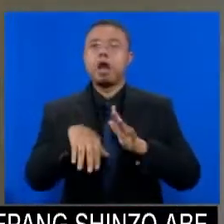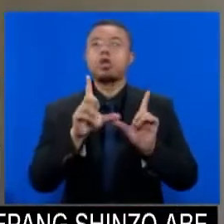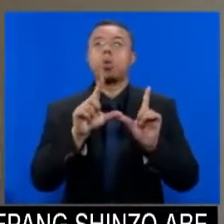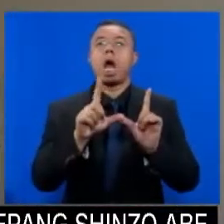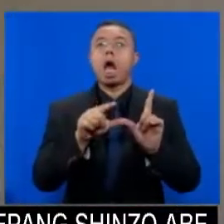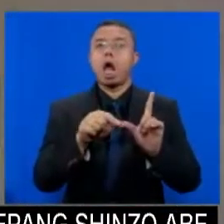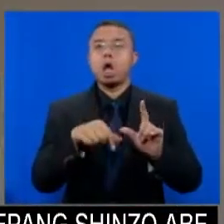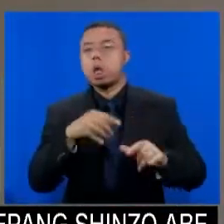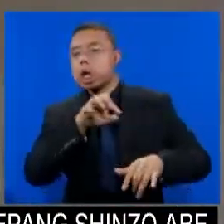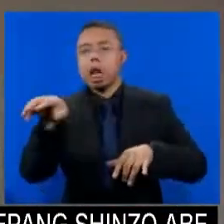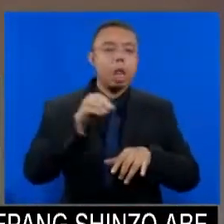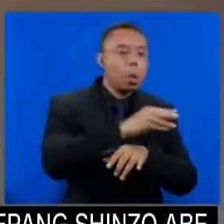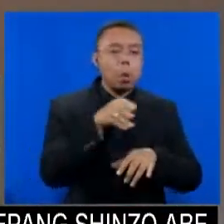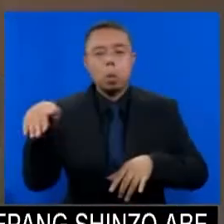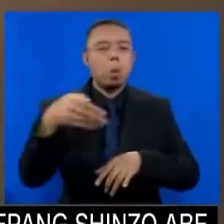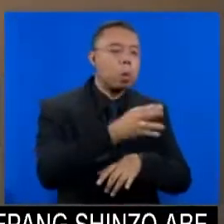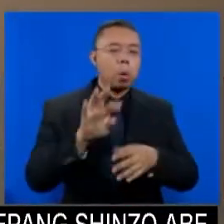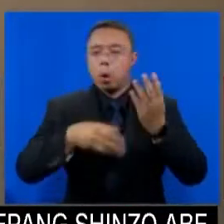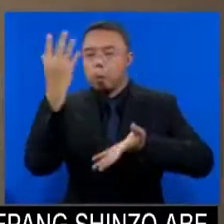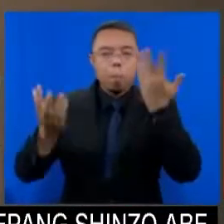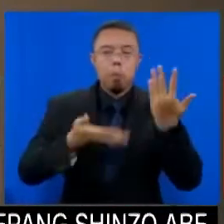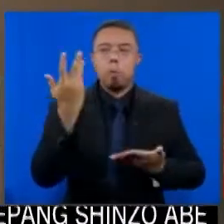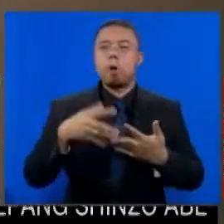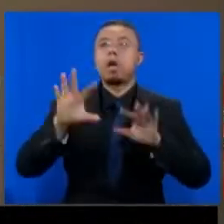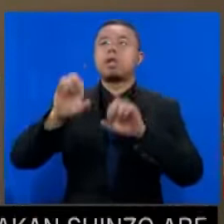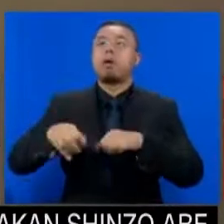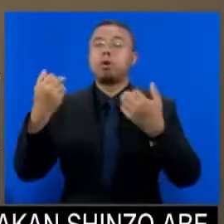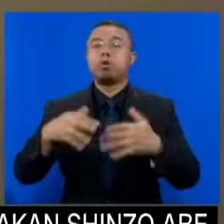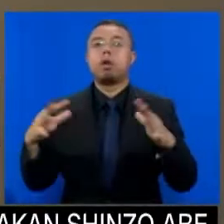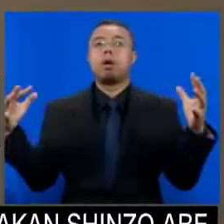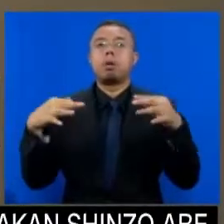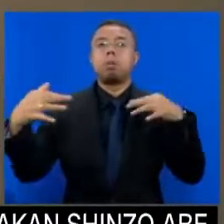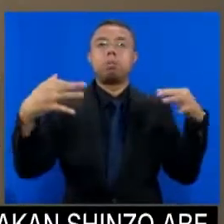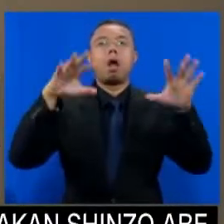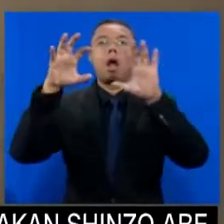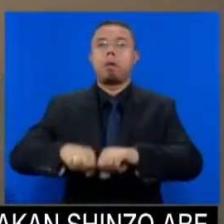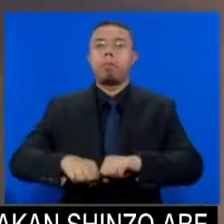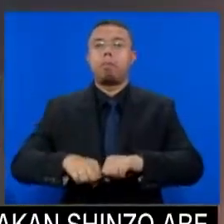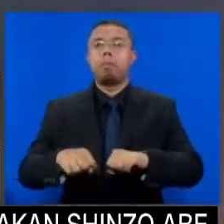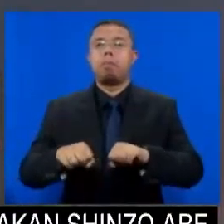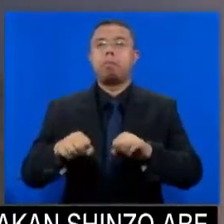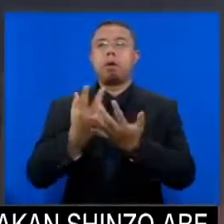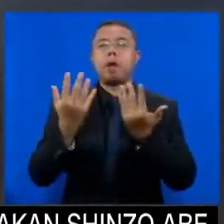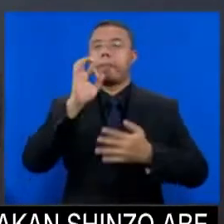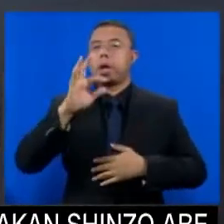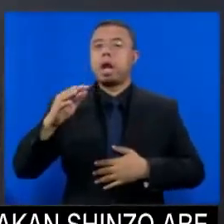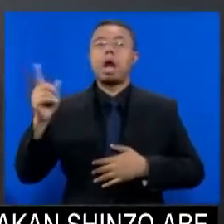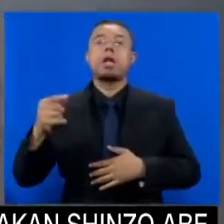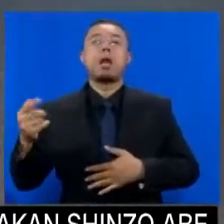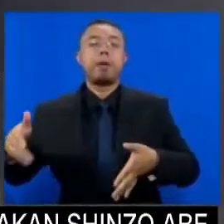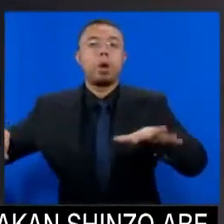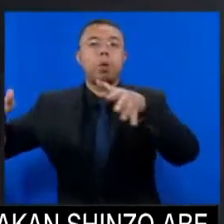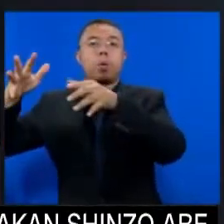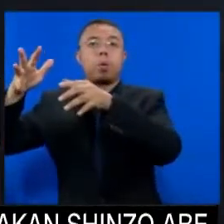dan mengacak-ngacak barang dagangan. Babi ditangkap setelah dikepung sejumlah warga. Warga mengatakan babi turun dari